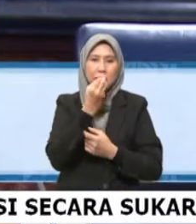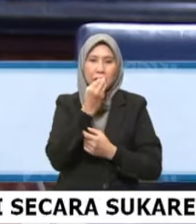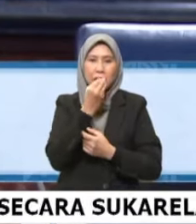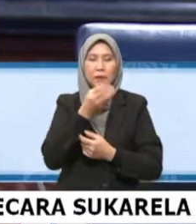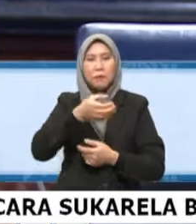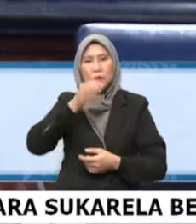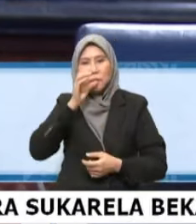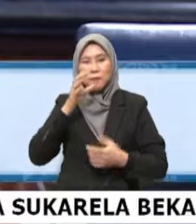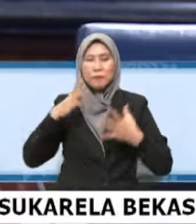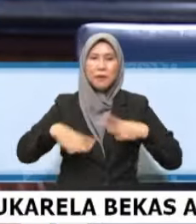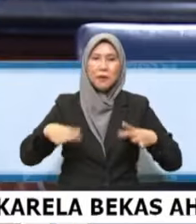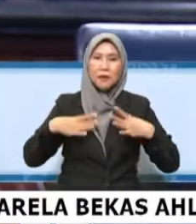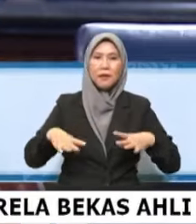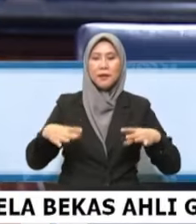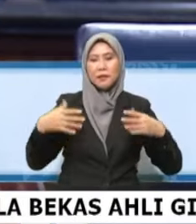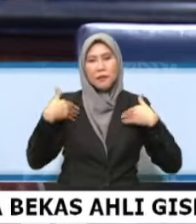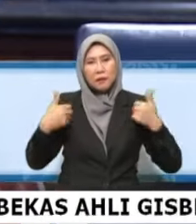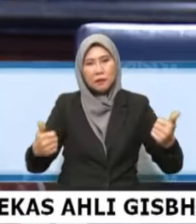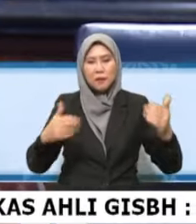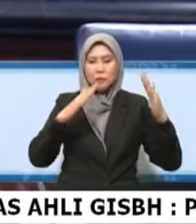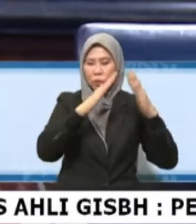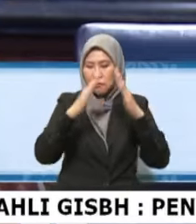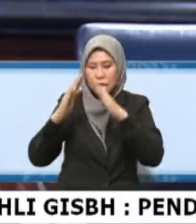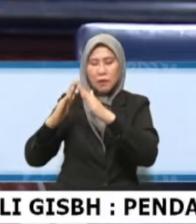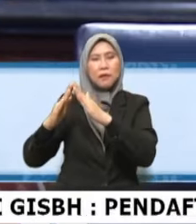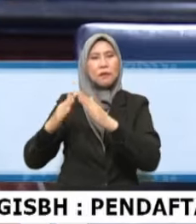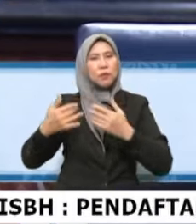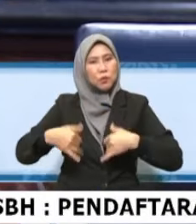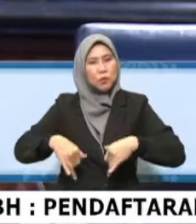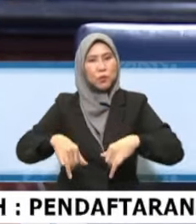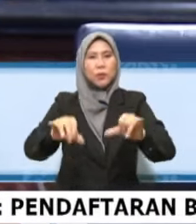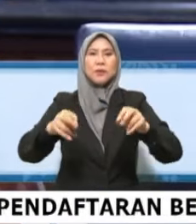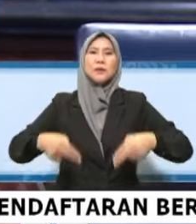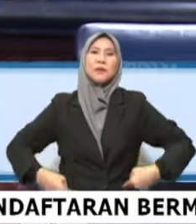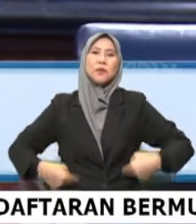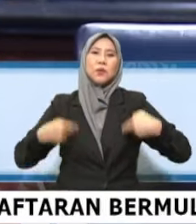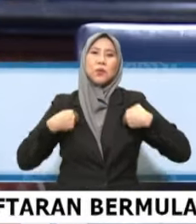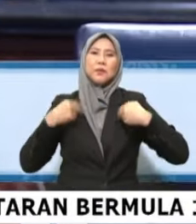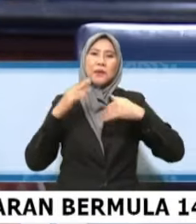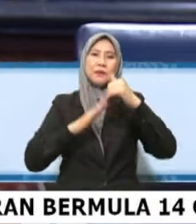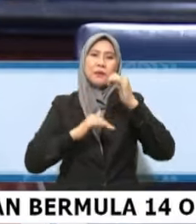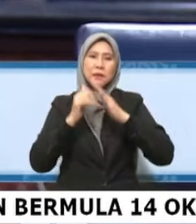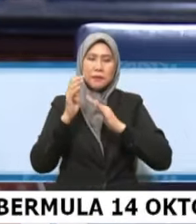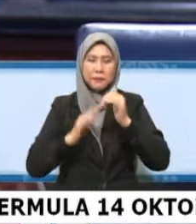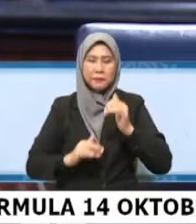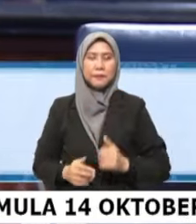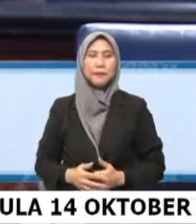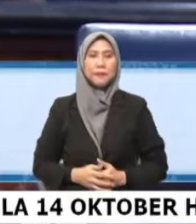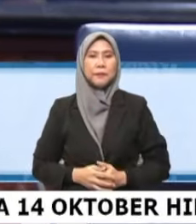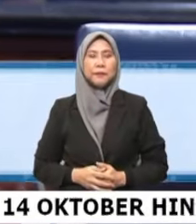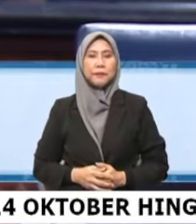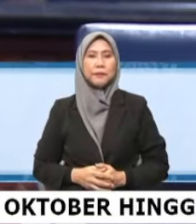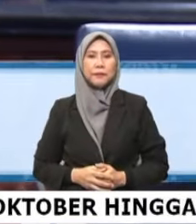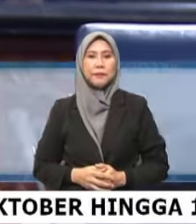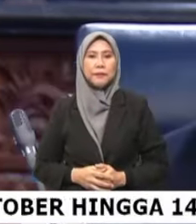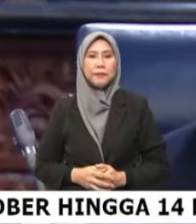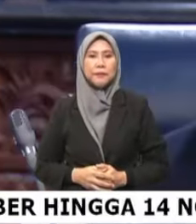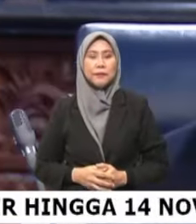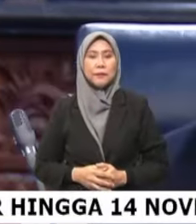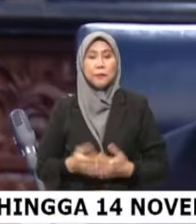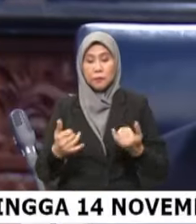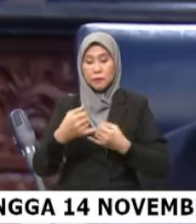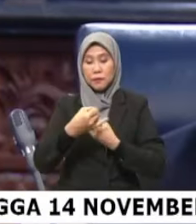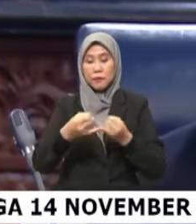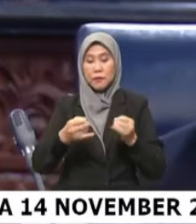pakaian, perumahan, kesihatan serta keperluan lain untuk kelangsungan kehidupan wajar. Jadi DOSM ataupun